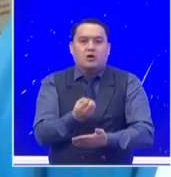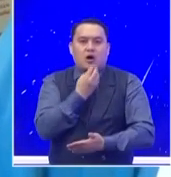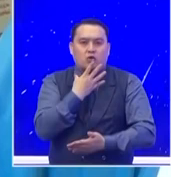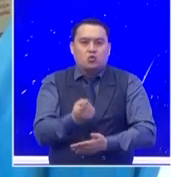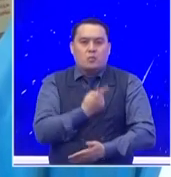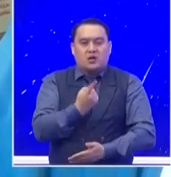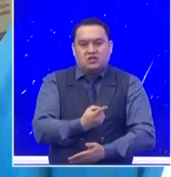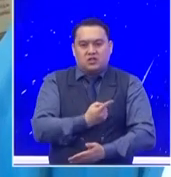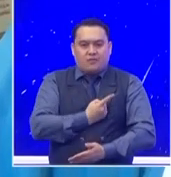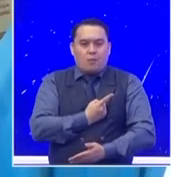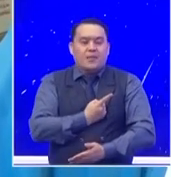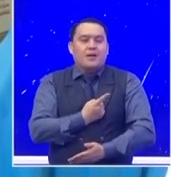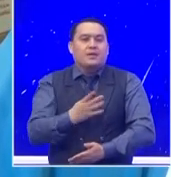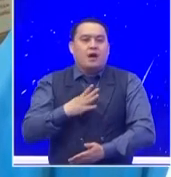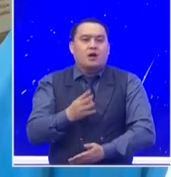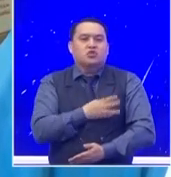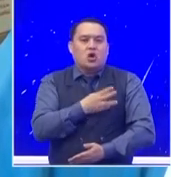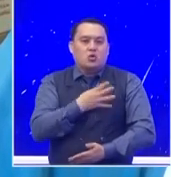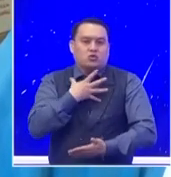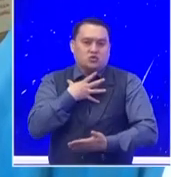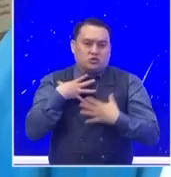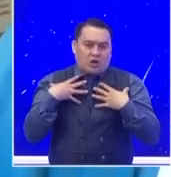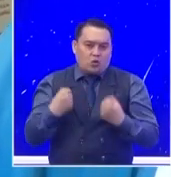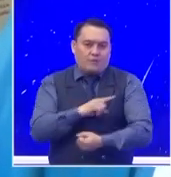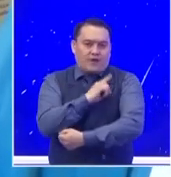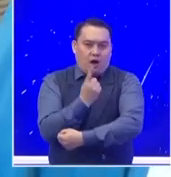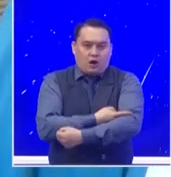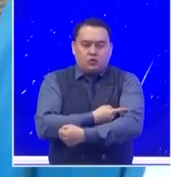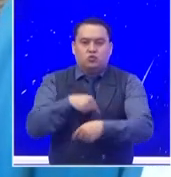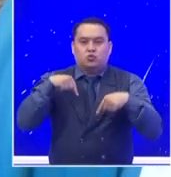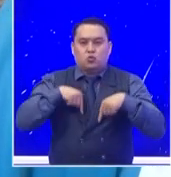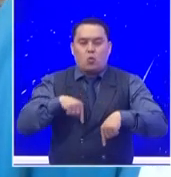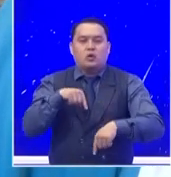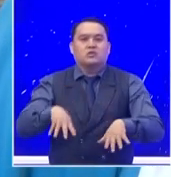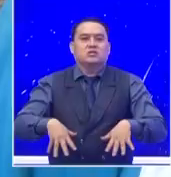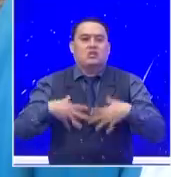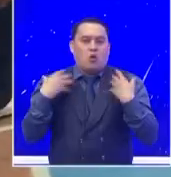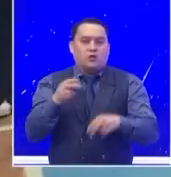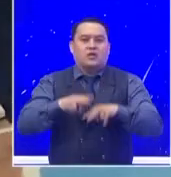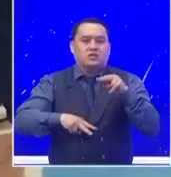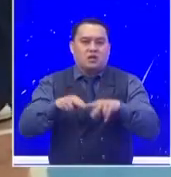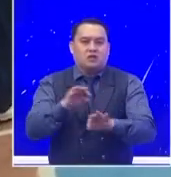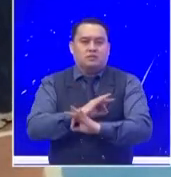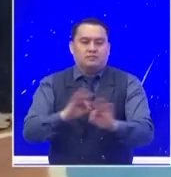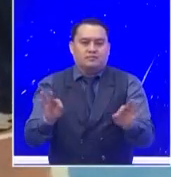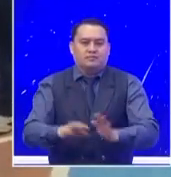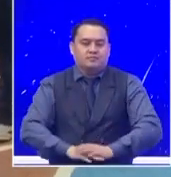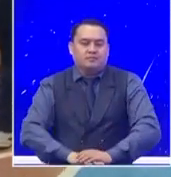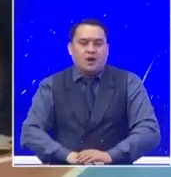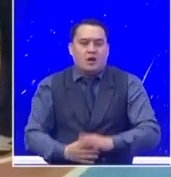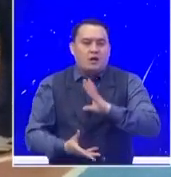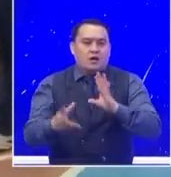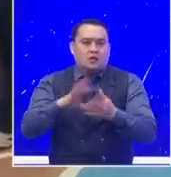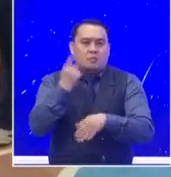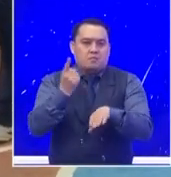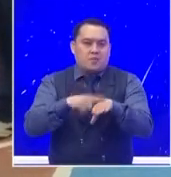уровень подготовки. Хочу пожелать моим коллегам крепкого здоровья, бодрости духа и хорошего настроения. По итогам соревнования первое